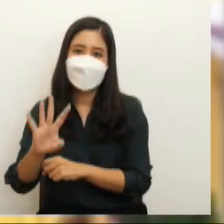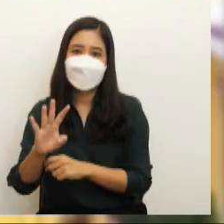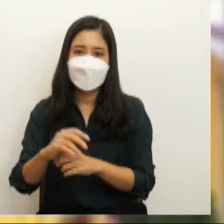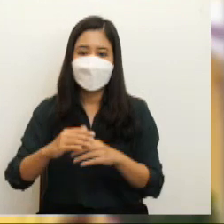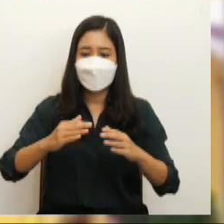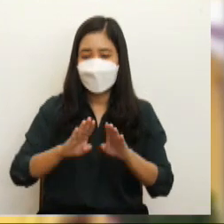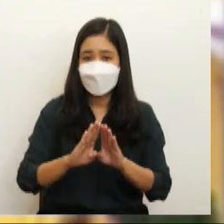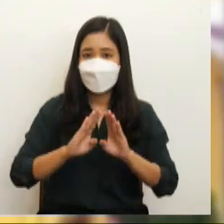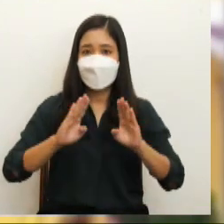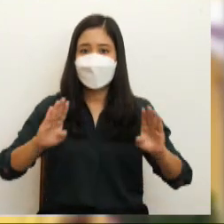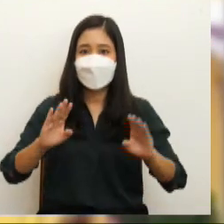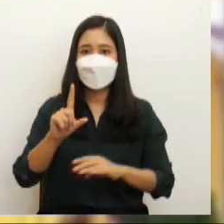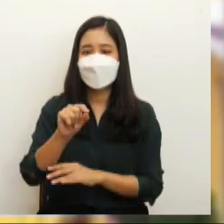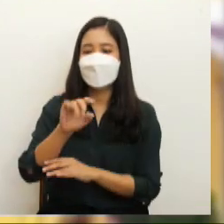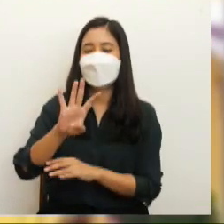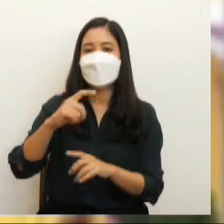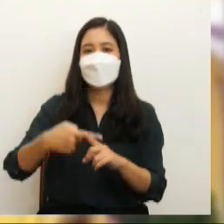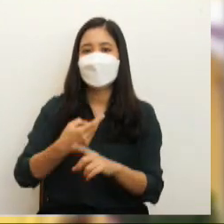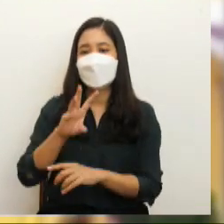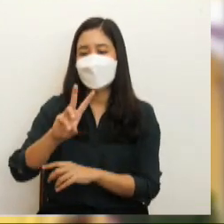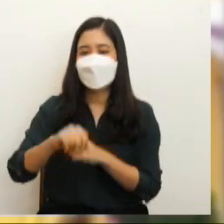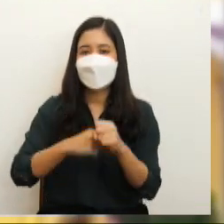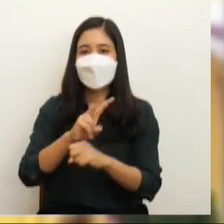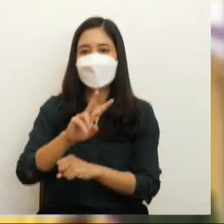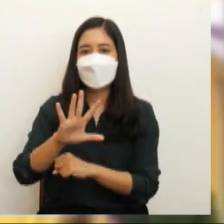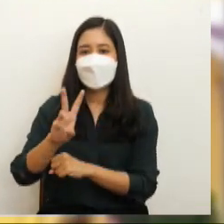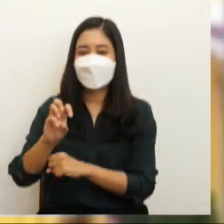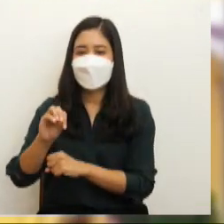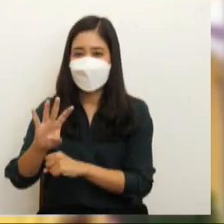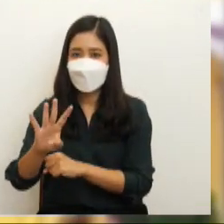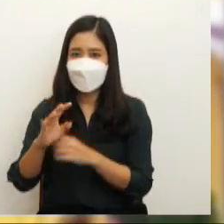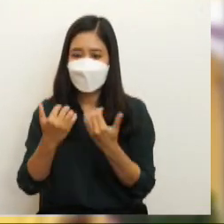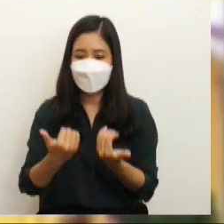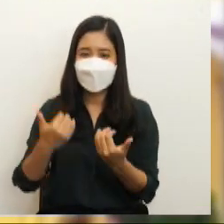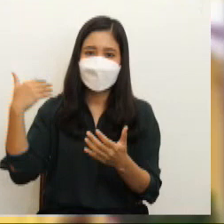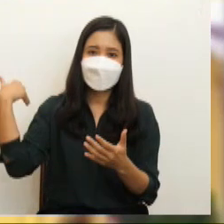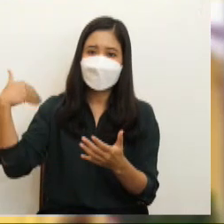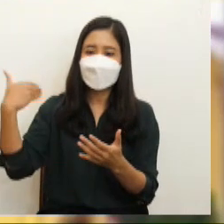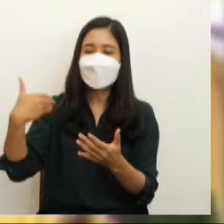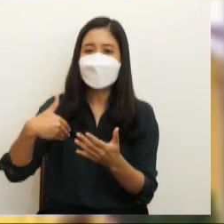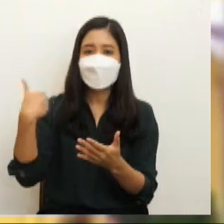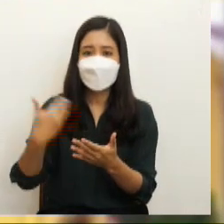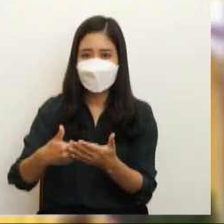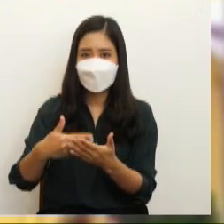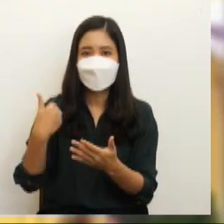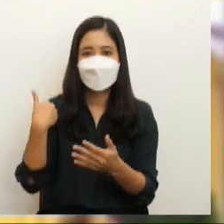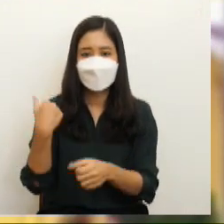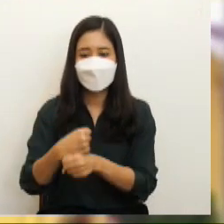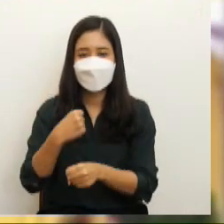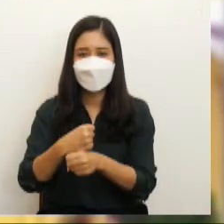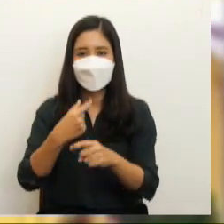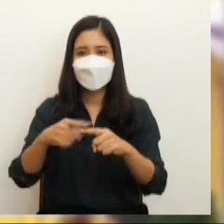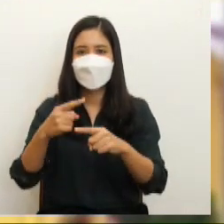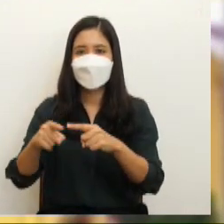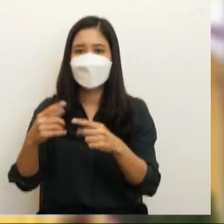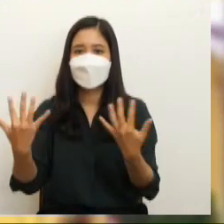างการเมื่อวันที่24มิถุนายน2564นะคะและตลอดระยะเวลา1เดือนที่ผ่านมาก็มีการดำเนินการต่างๆและมีการประสาน